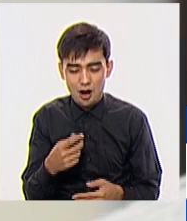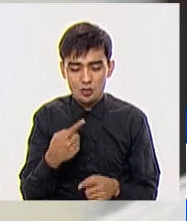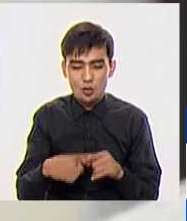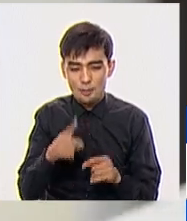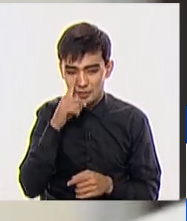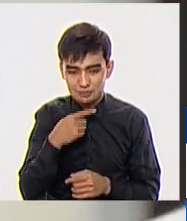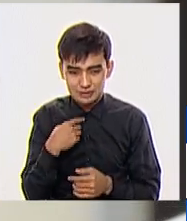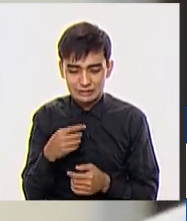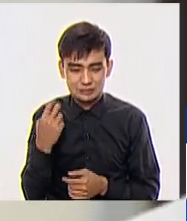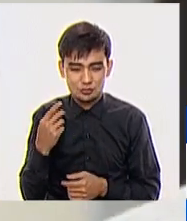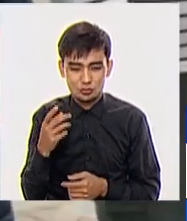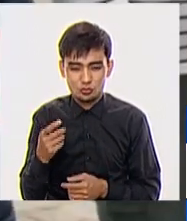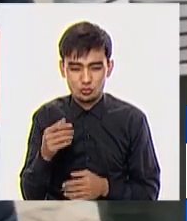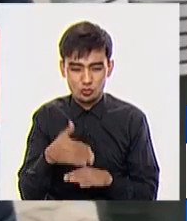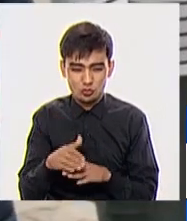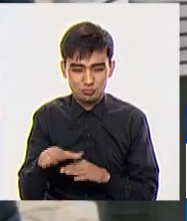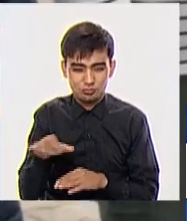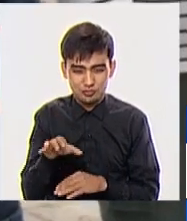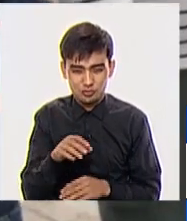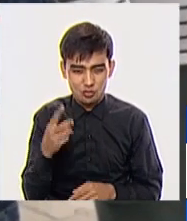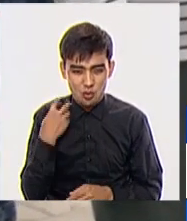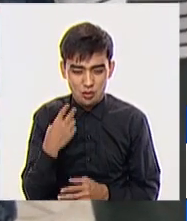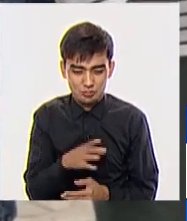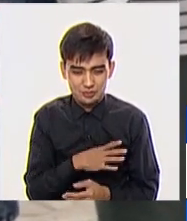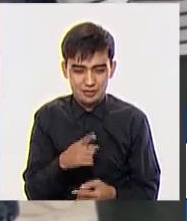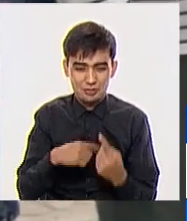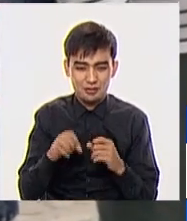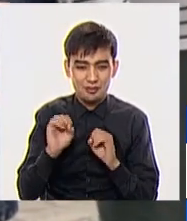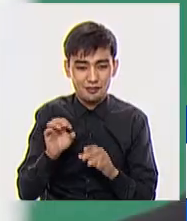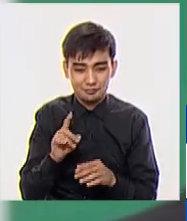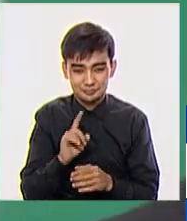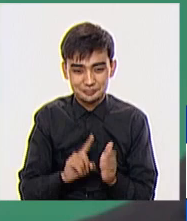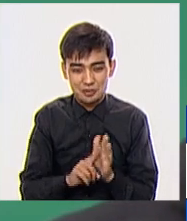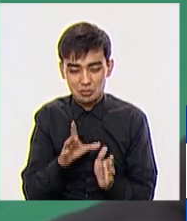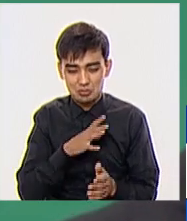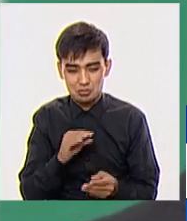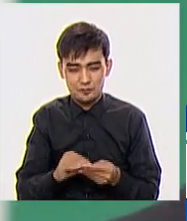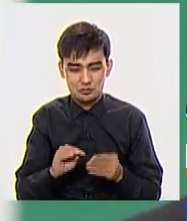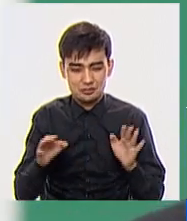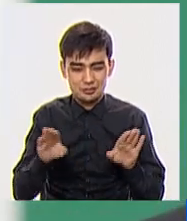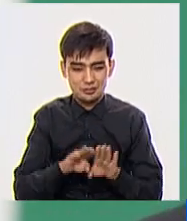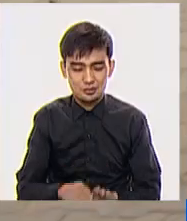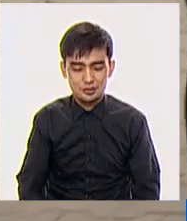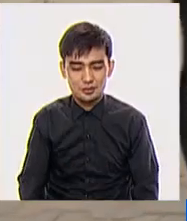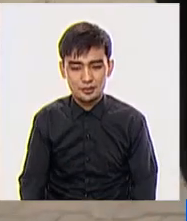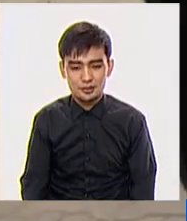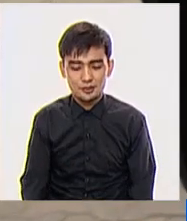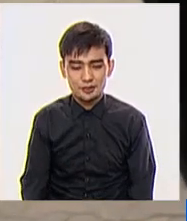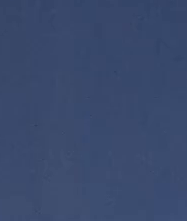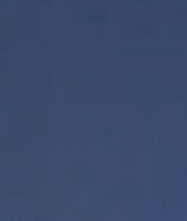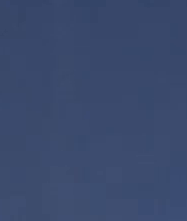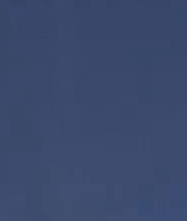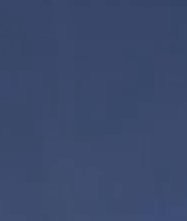биыл сол берешектерін ақырын қайтарып бастағандары сол екен. Гүлнәс Сайлауқызы, Дидар Елеуов, Информ бюро,